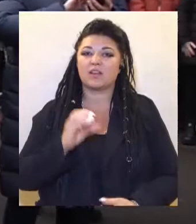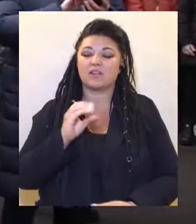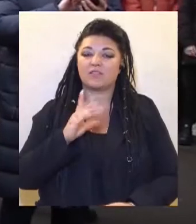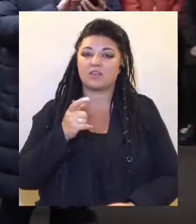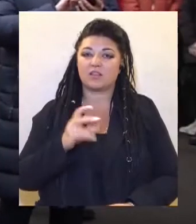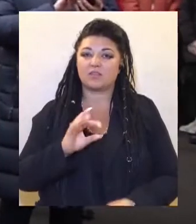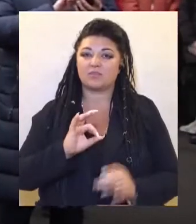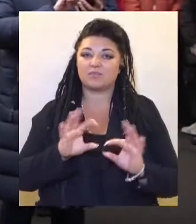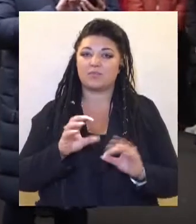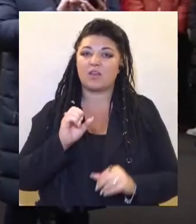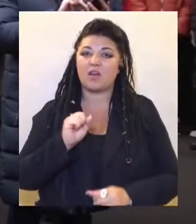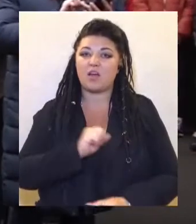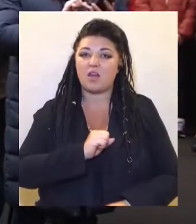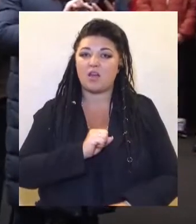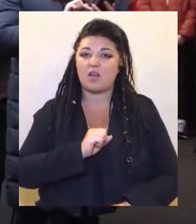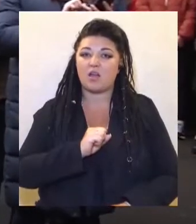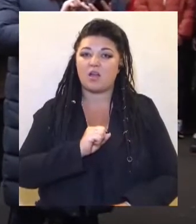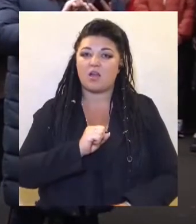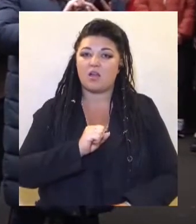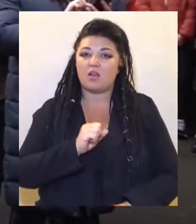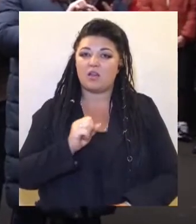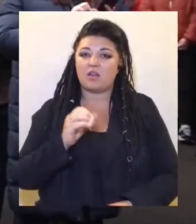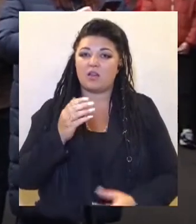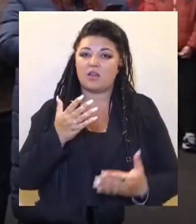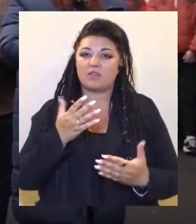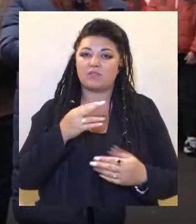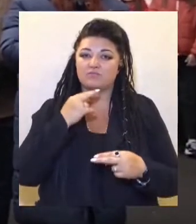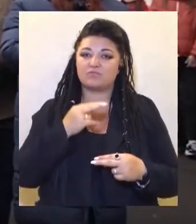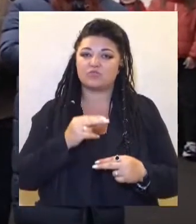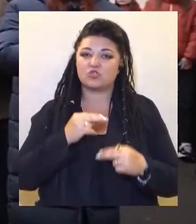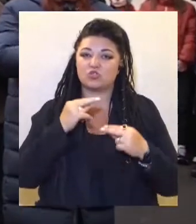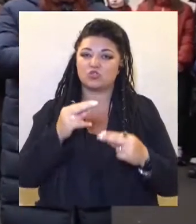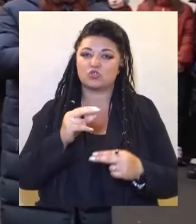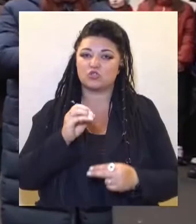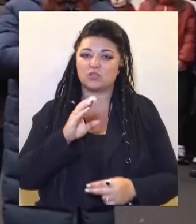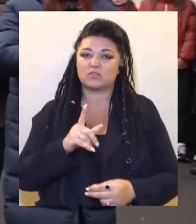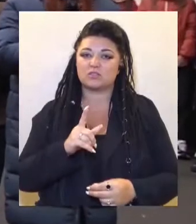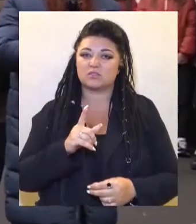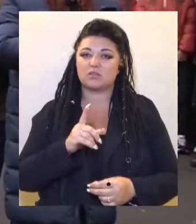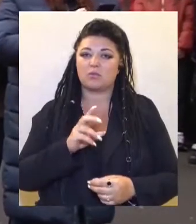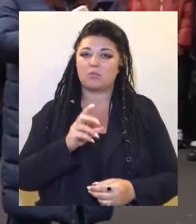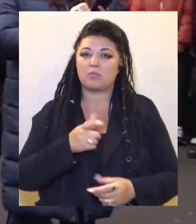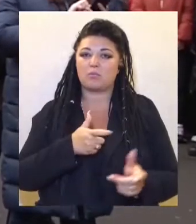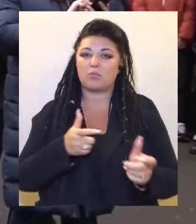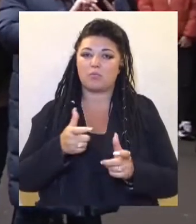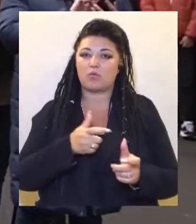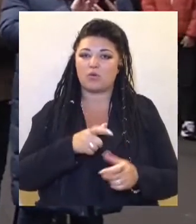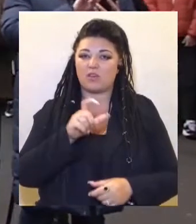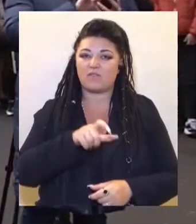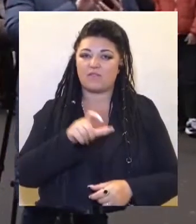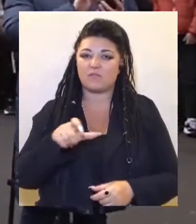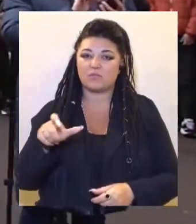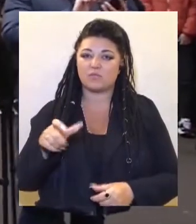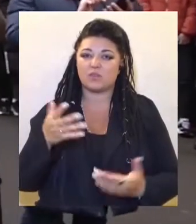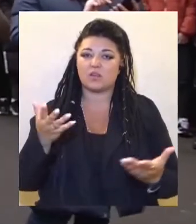віддати честь загиблим під Крутами хлопцям, яким